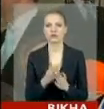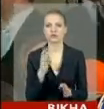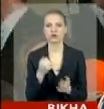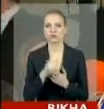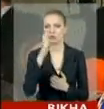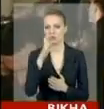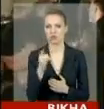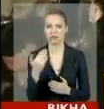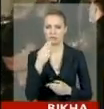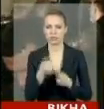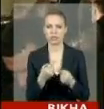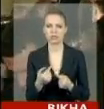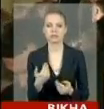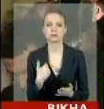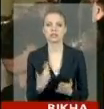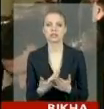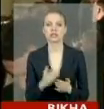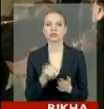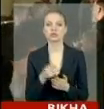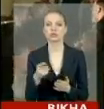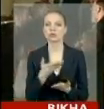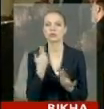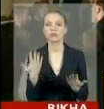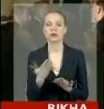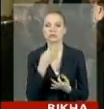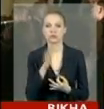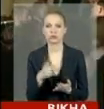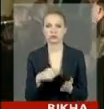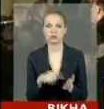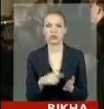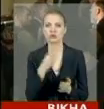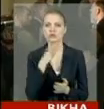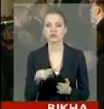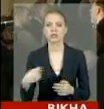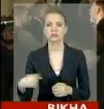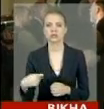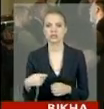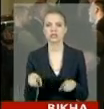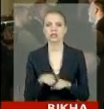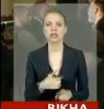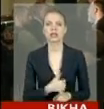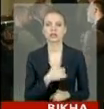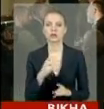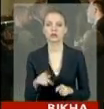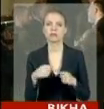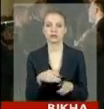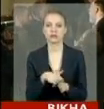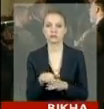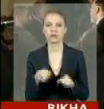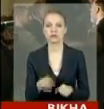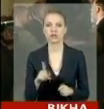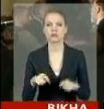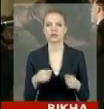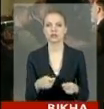і до її традицій. І мені видається, в тому плані до нього не має бути жодних питань. Мені здається, жоден президент так гідно не передавав повноважень, як